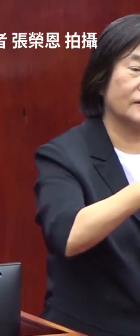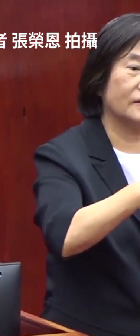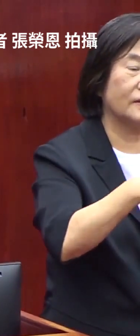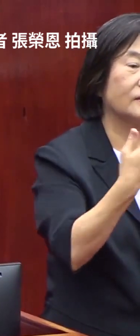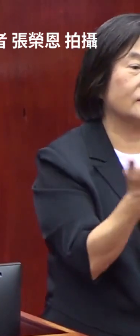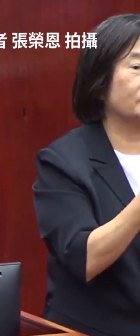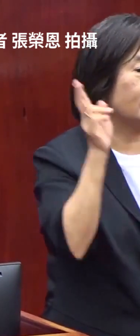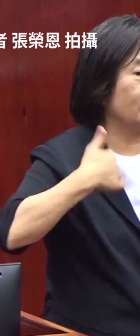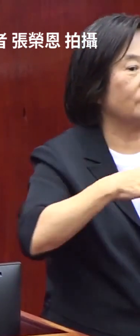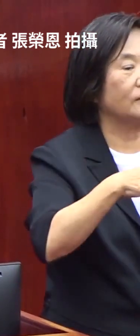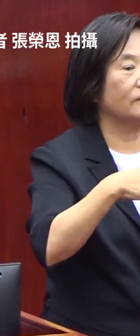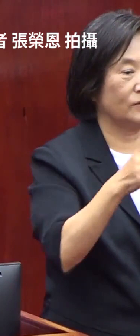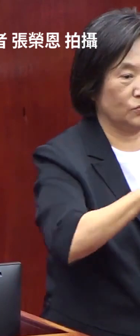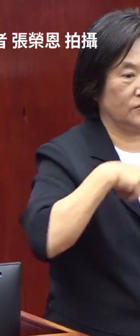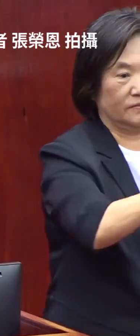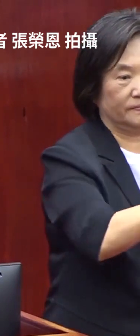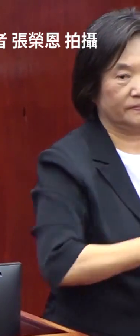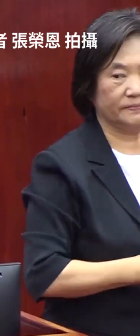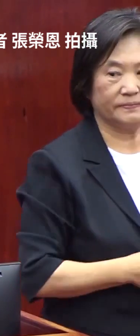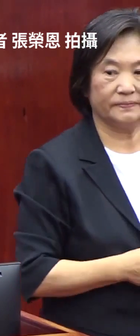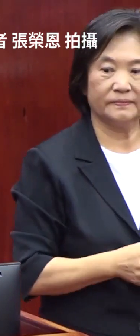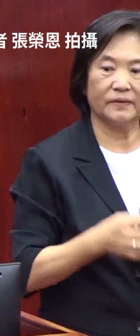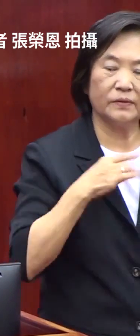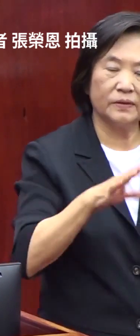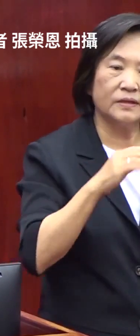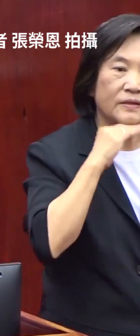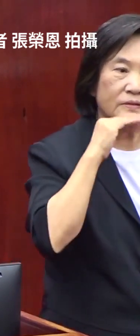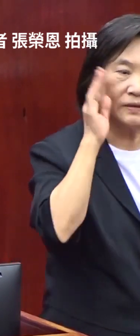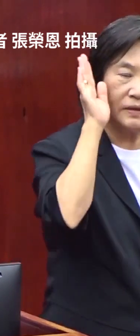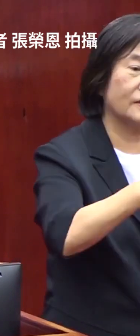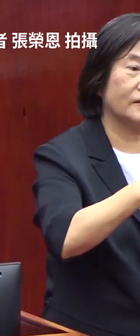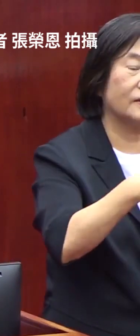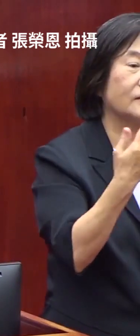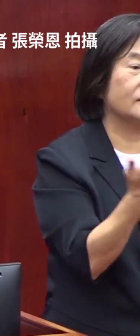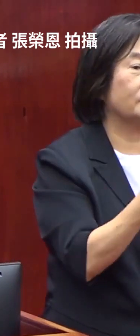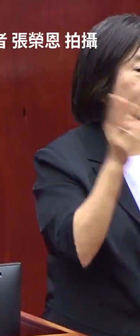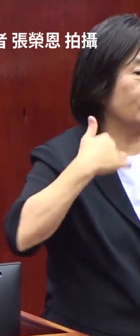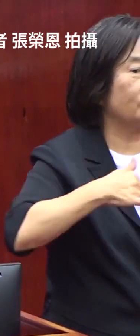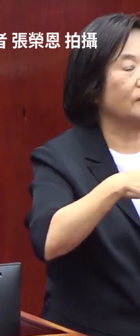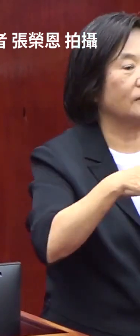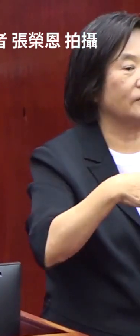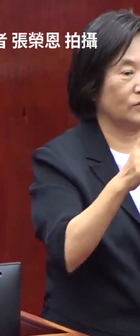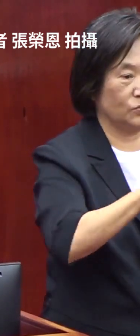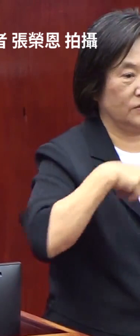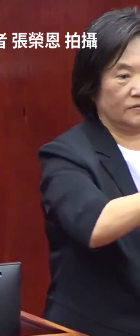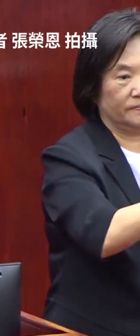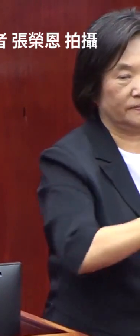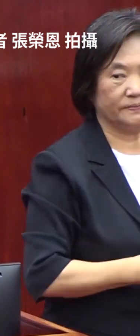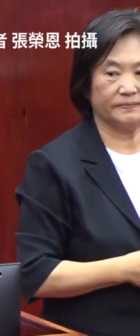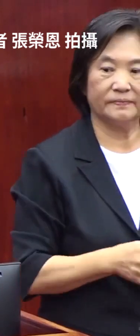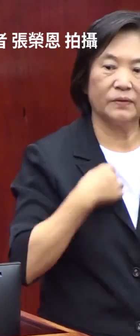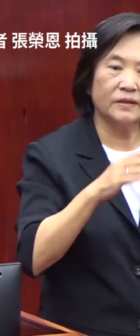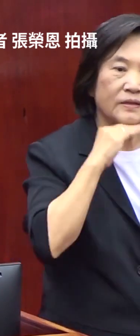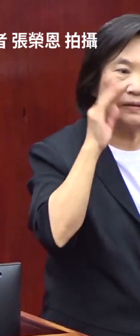在 schedule 比较清楚，大概在1年半以后应该会开工。那北美二馆现在还在规划当中，